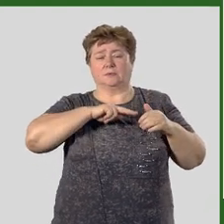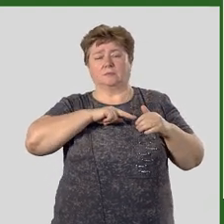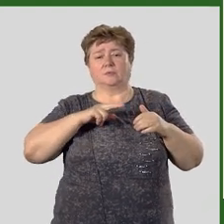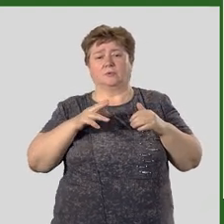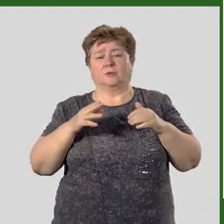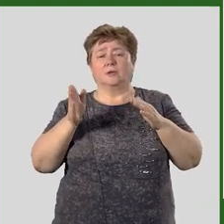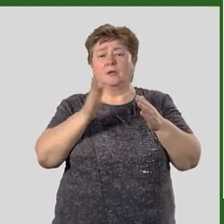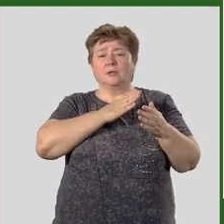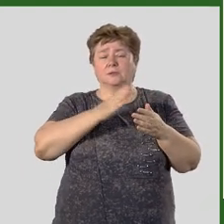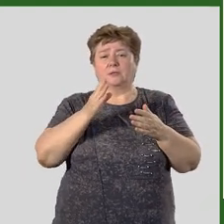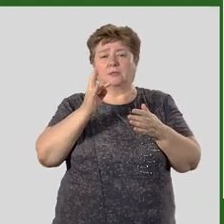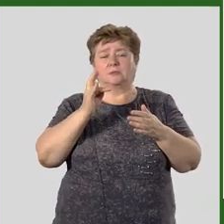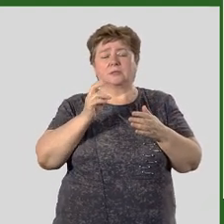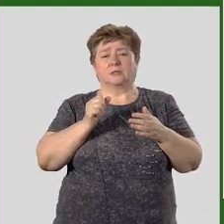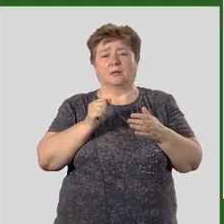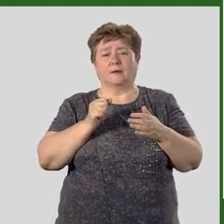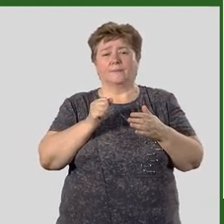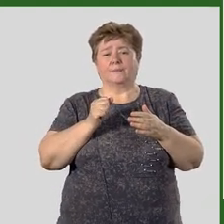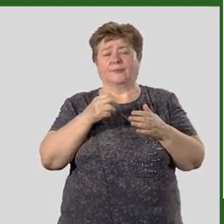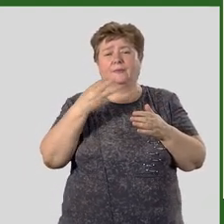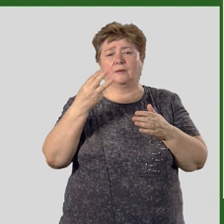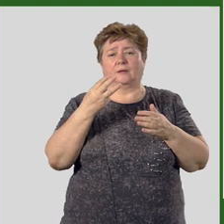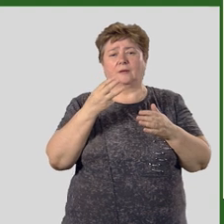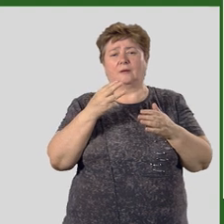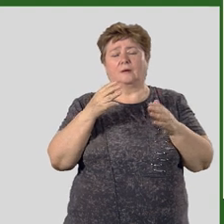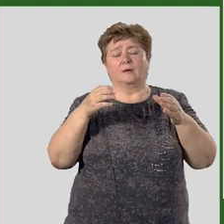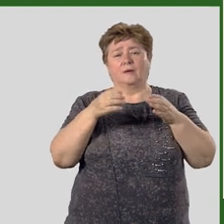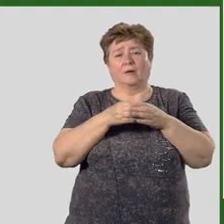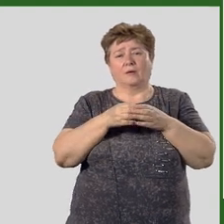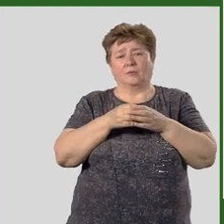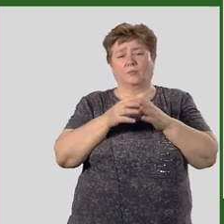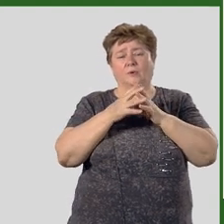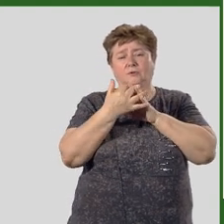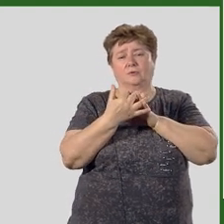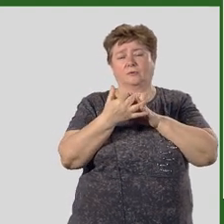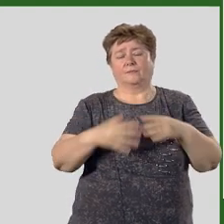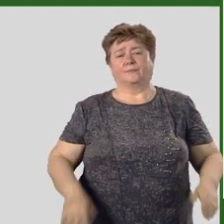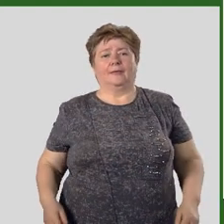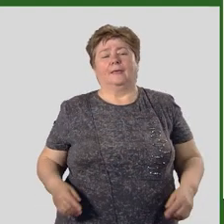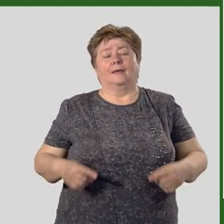Они подразделяются на три типа сел.